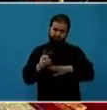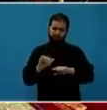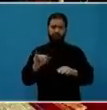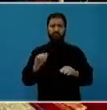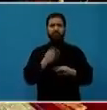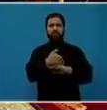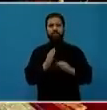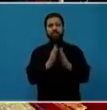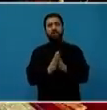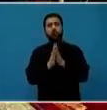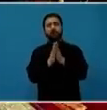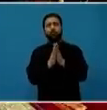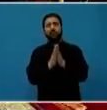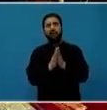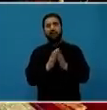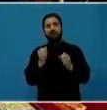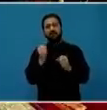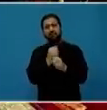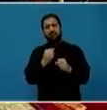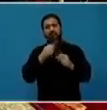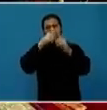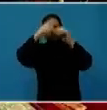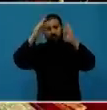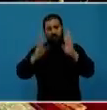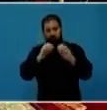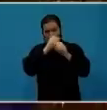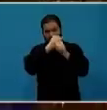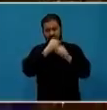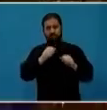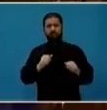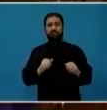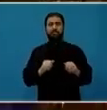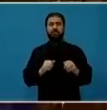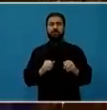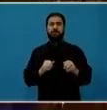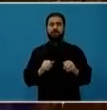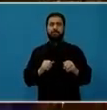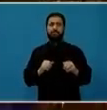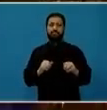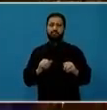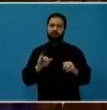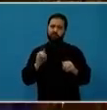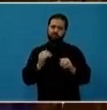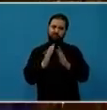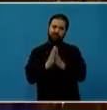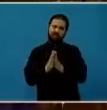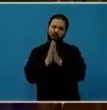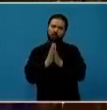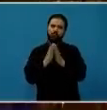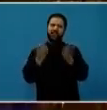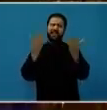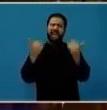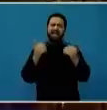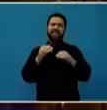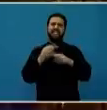rugăciunile prezente în spațiul bisericii. De fapt, și la rugăciunea de dezlegare dinainte de taina Sfintei